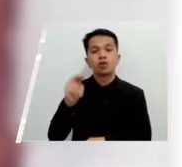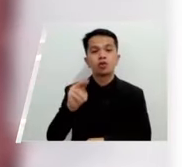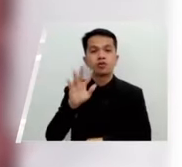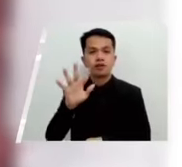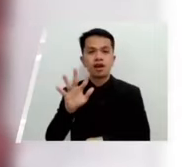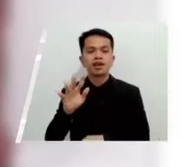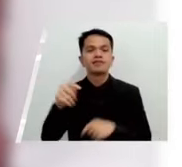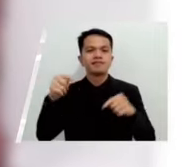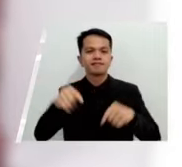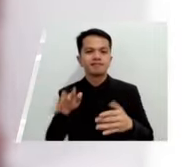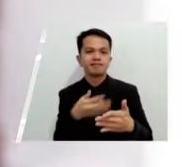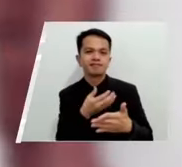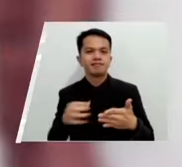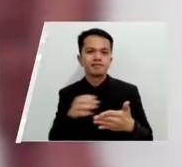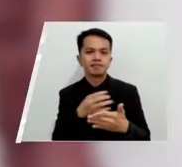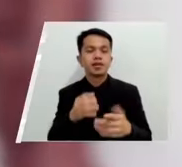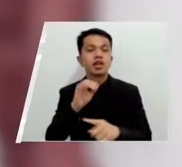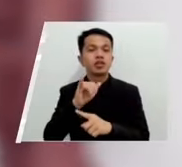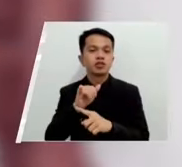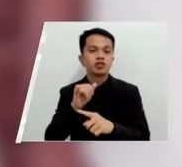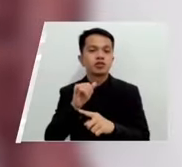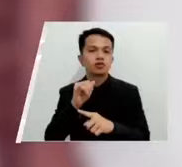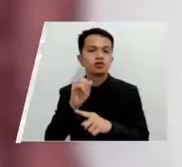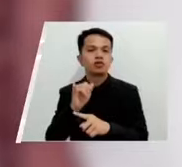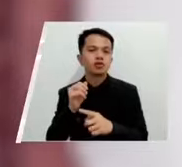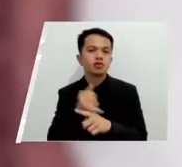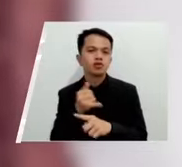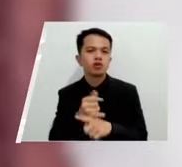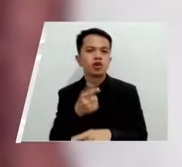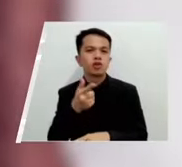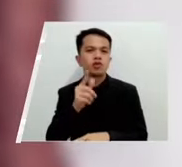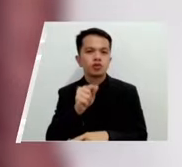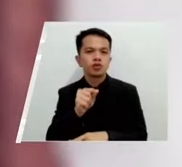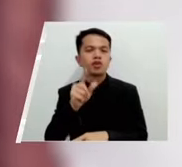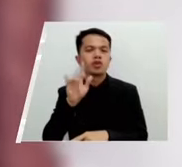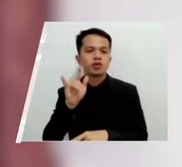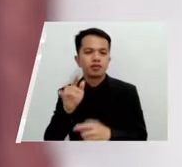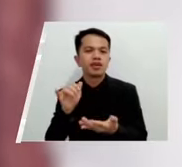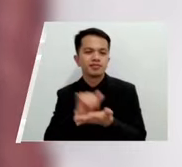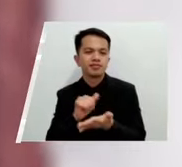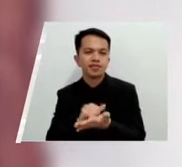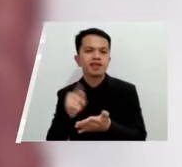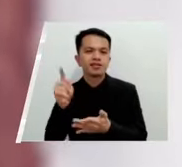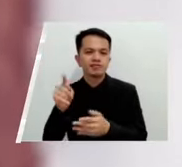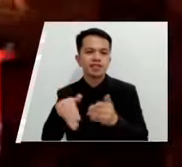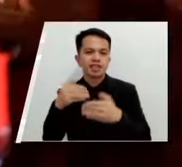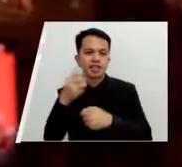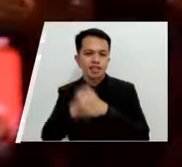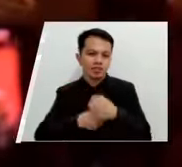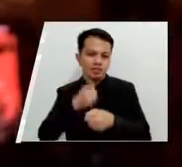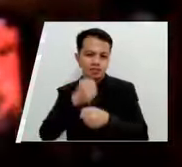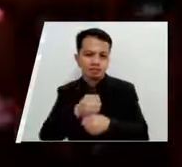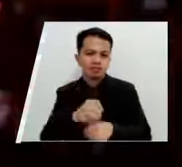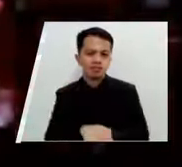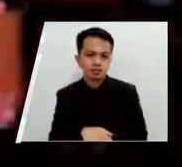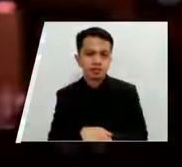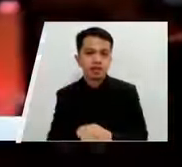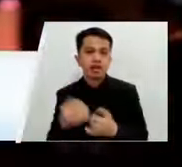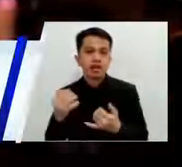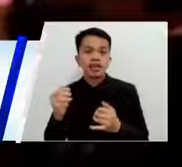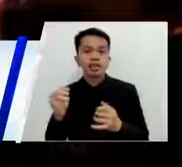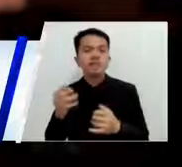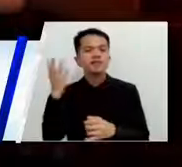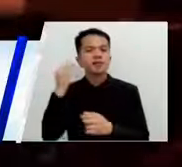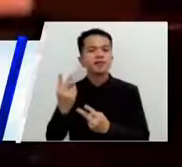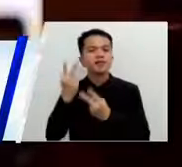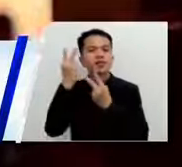sa January 29. Nanguna po ang Pilipinas sa Asian leg ng kanilang tour next year. Huling bumisita rito ang Maroon